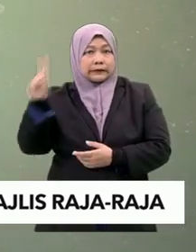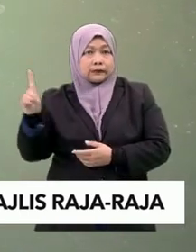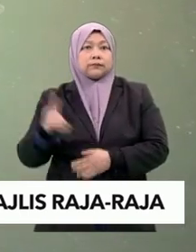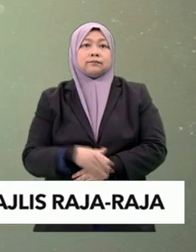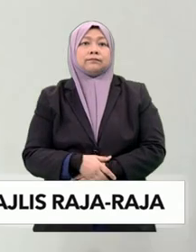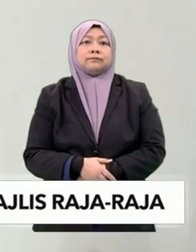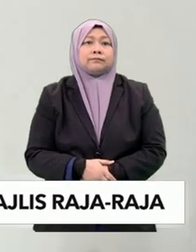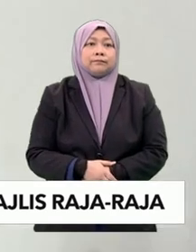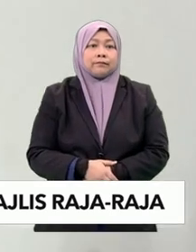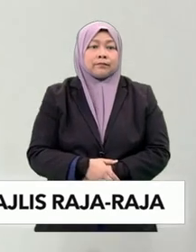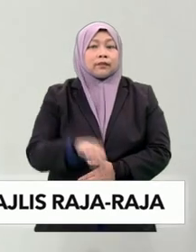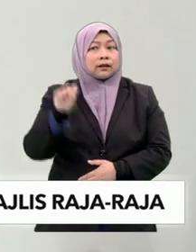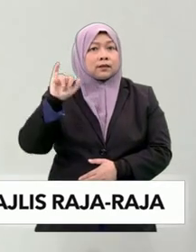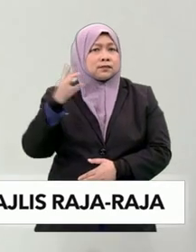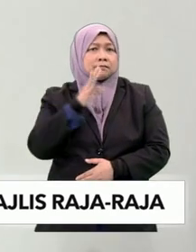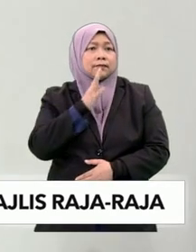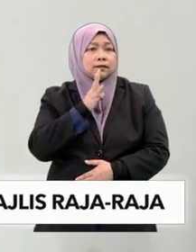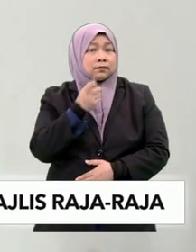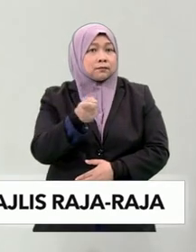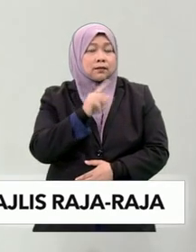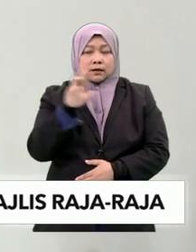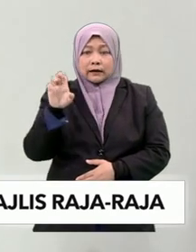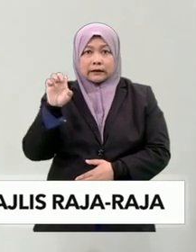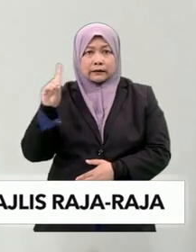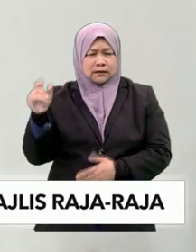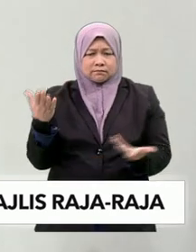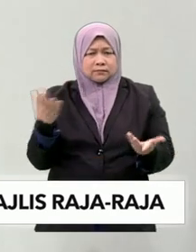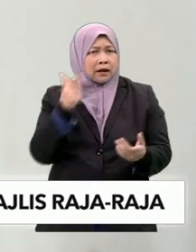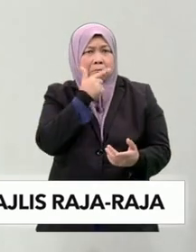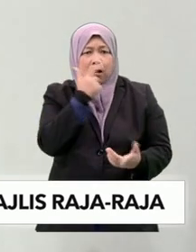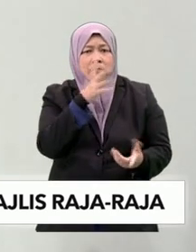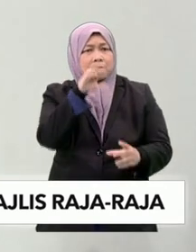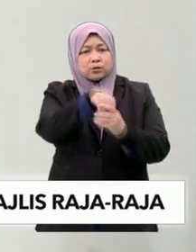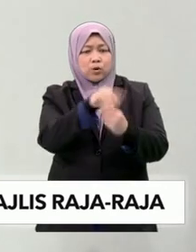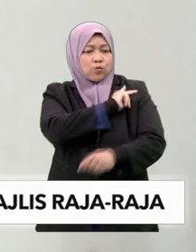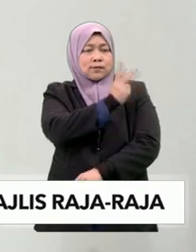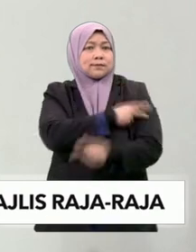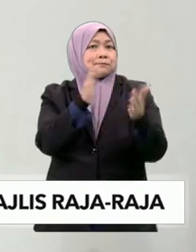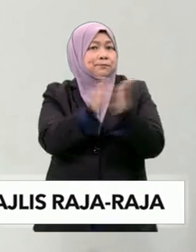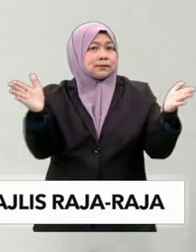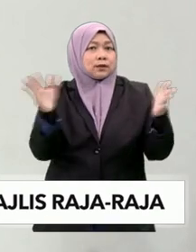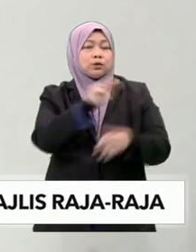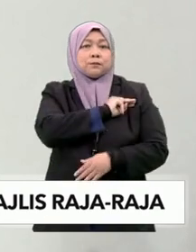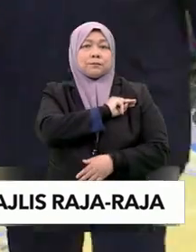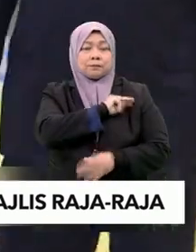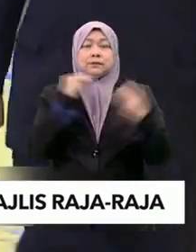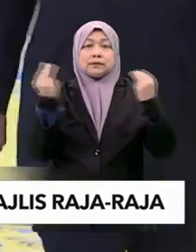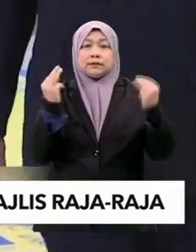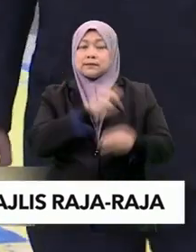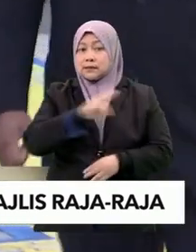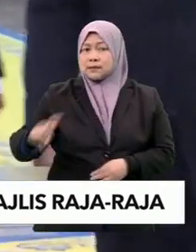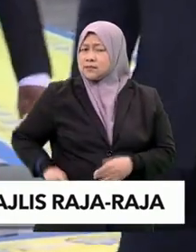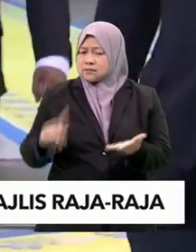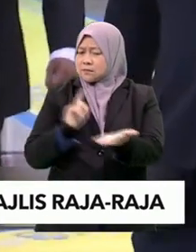reid Sham rahyu memaklumkan suruhanjaya Rid enggan memasukkan kuasa besar kepada Majlis raja-raja dalam